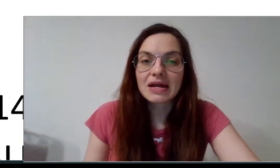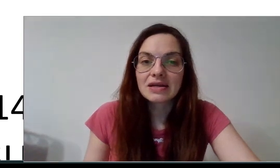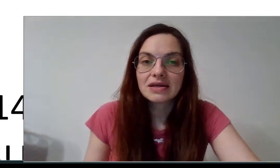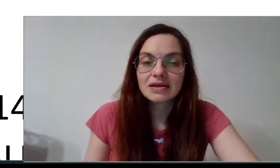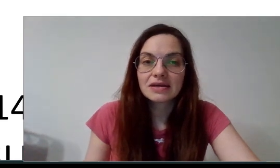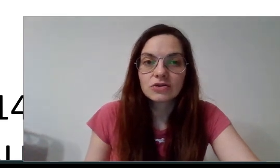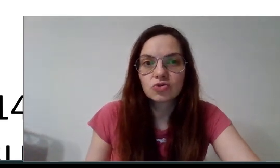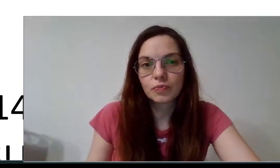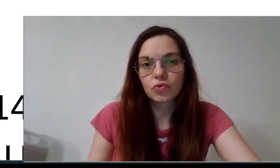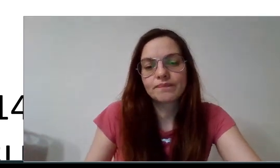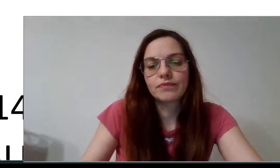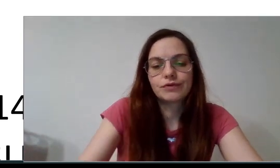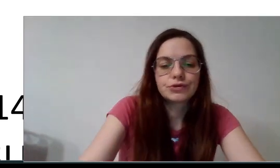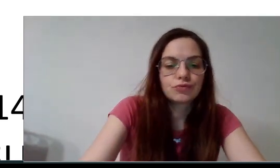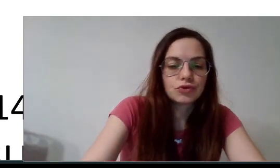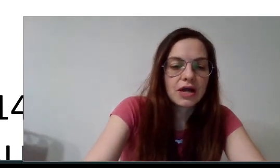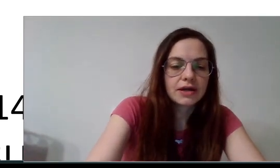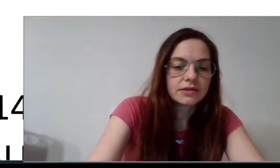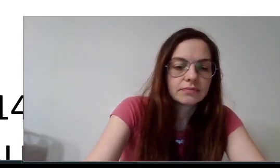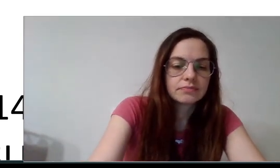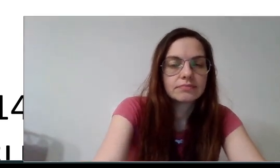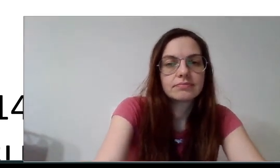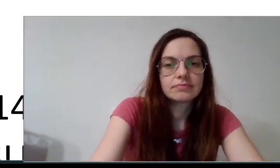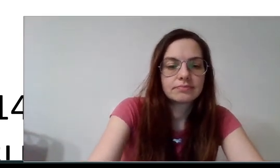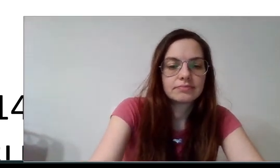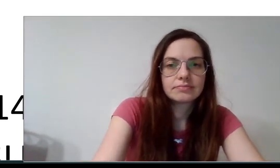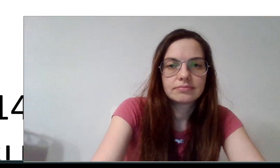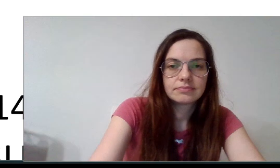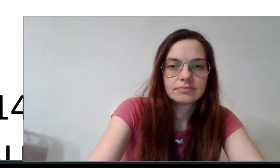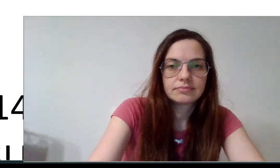Der Mann, suprug, odnosno muškarac.